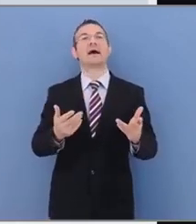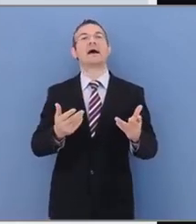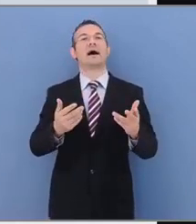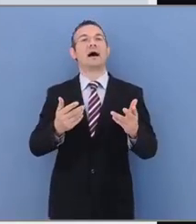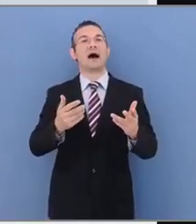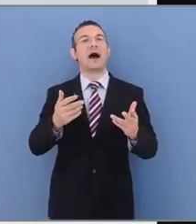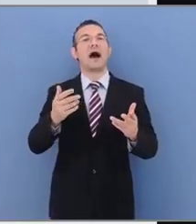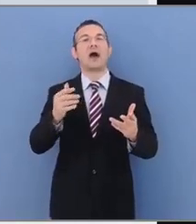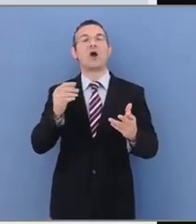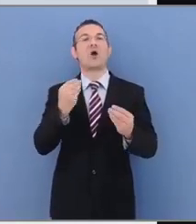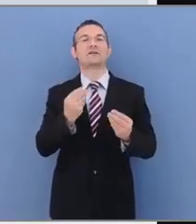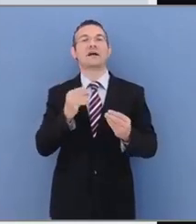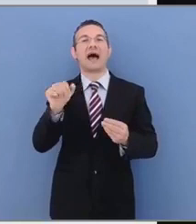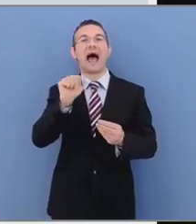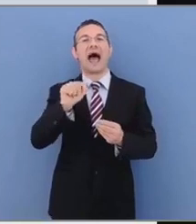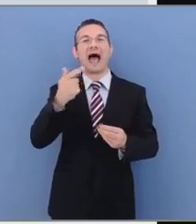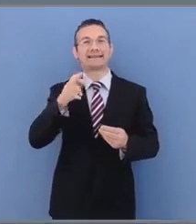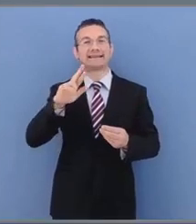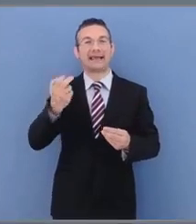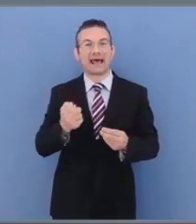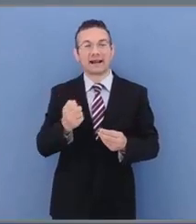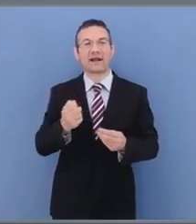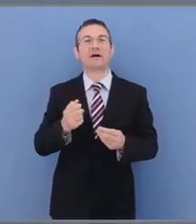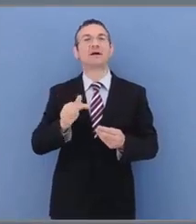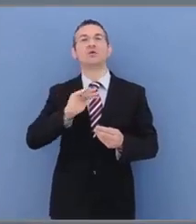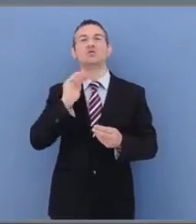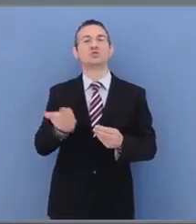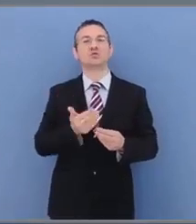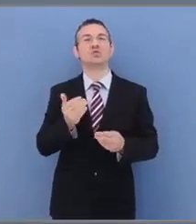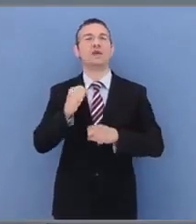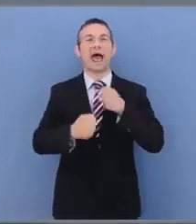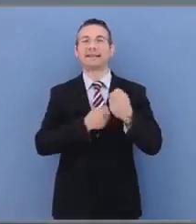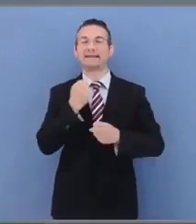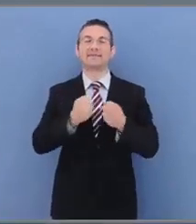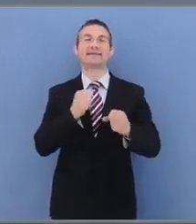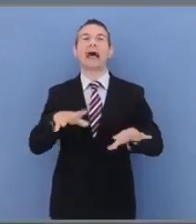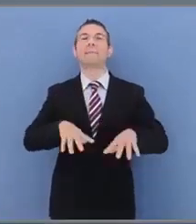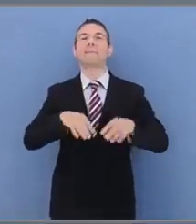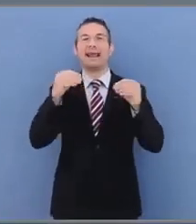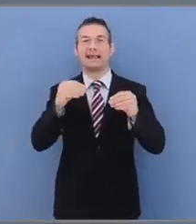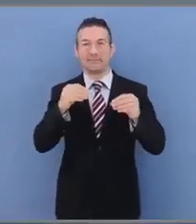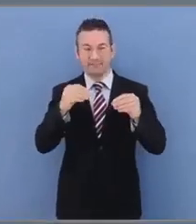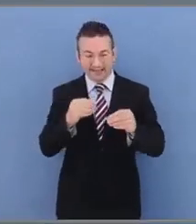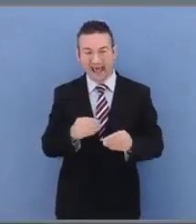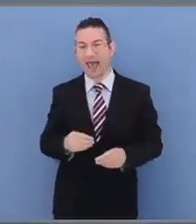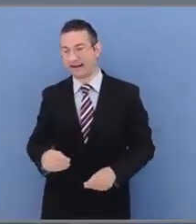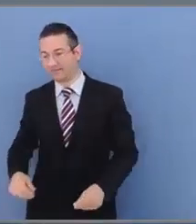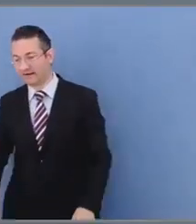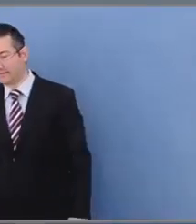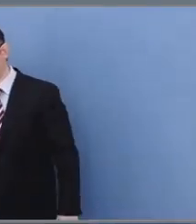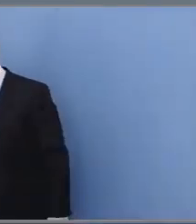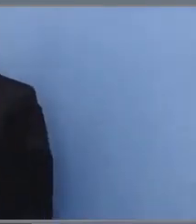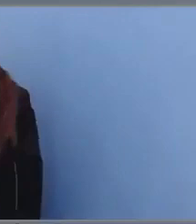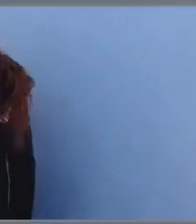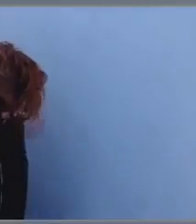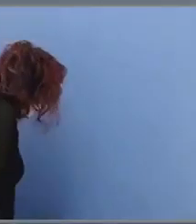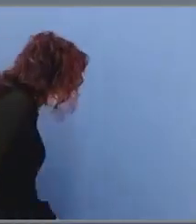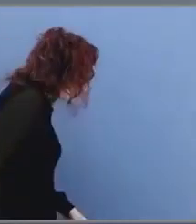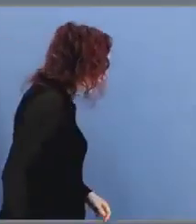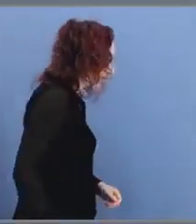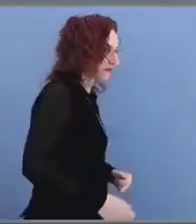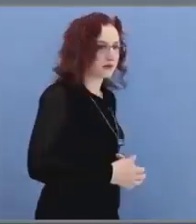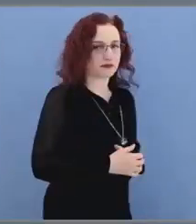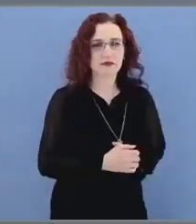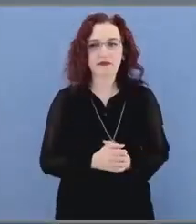le attività preliminari a, da un lato, l'inizio dei lavori proprio sul campo, che sono